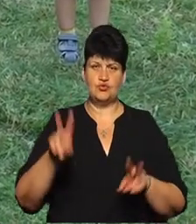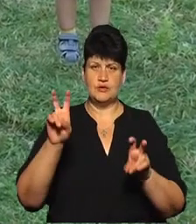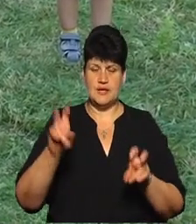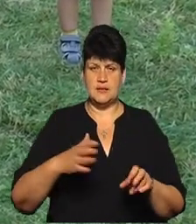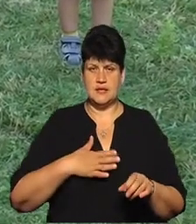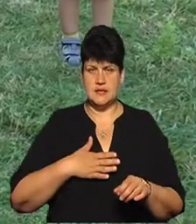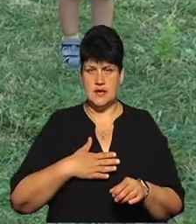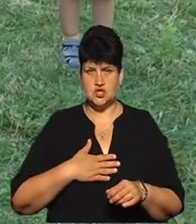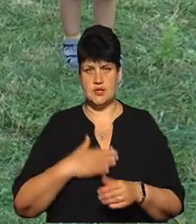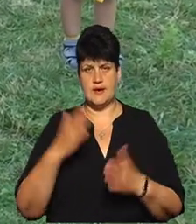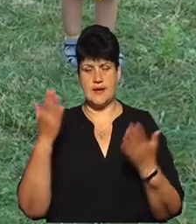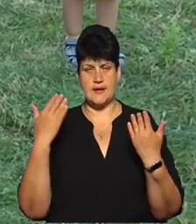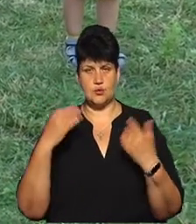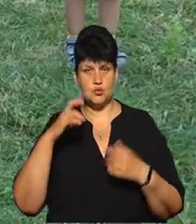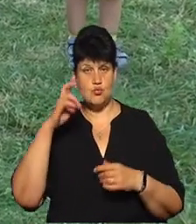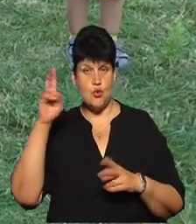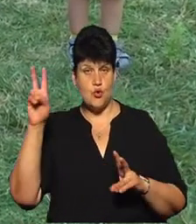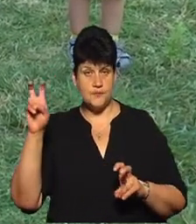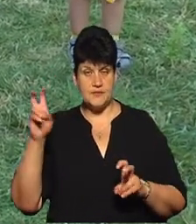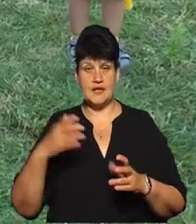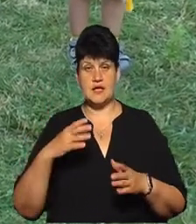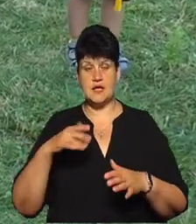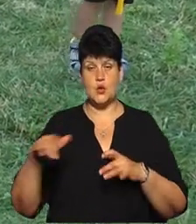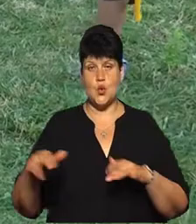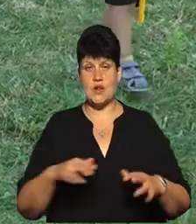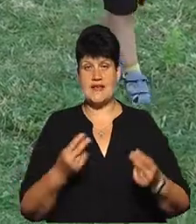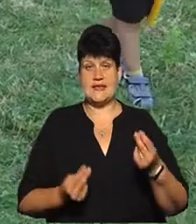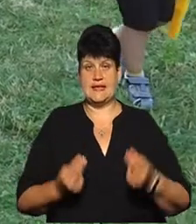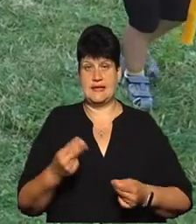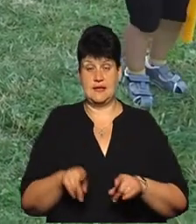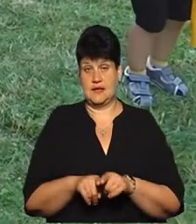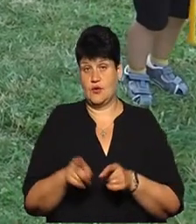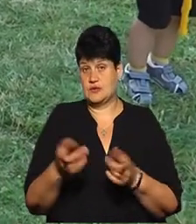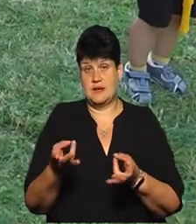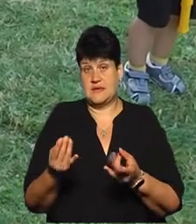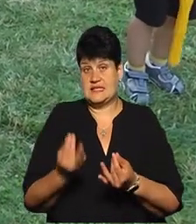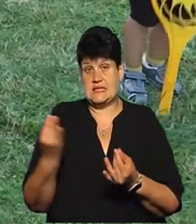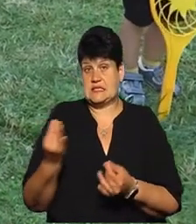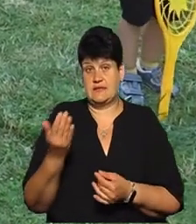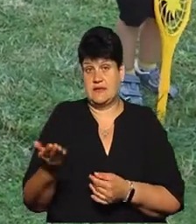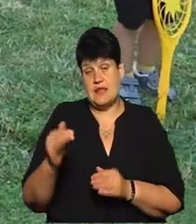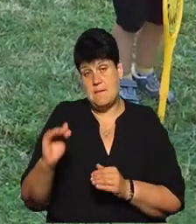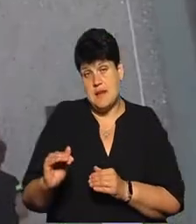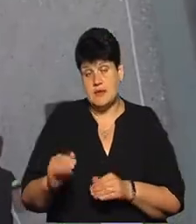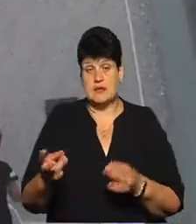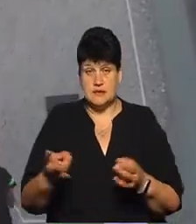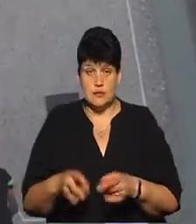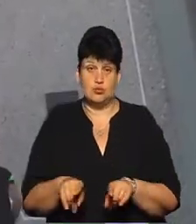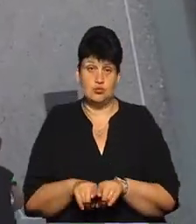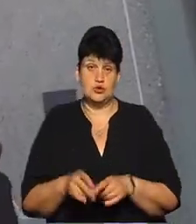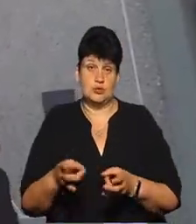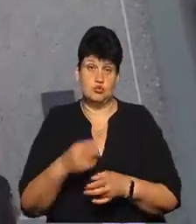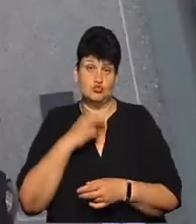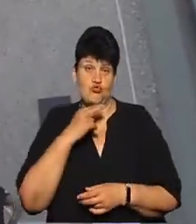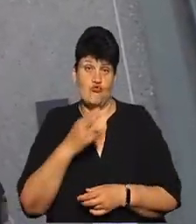Богом». І, звичайно, рухливі ігри, тому що тих діток так само треба чимось зацікавити, вони маленькі і теж потребують уваги. Табір